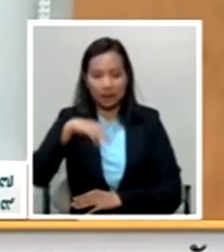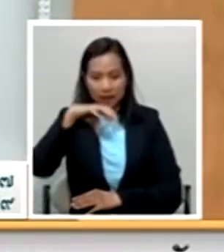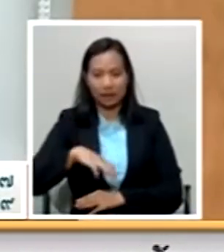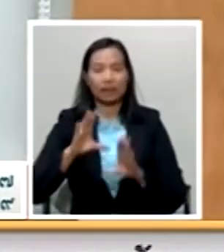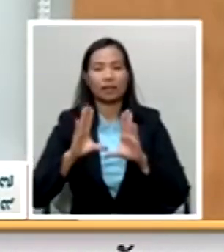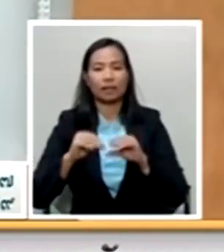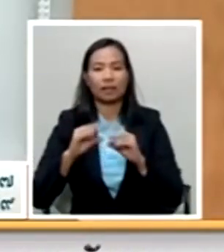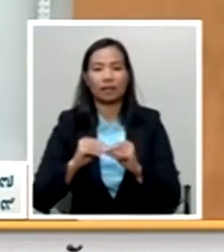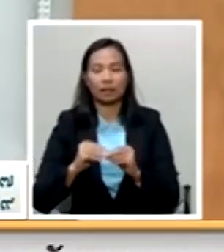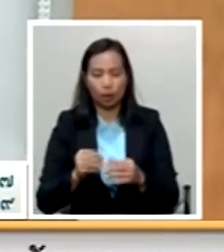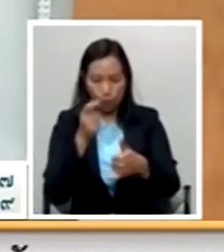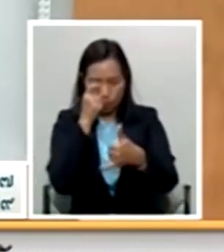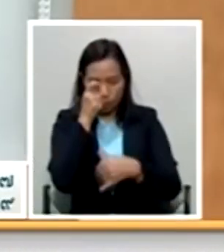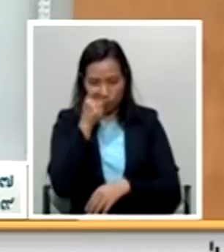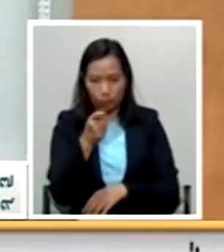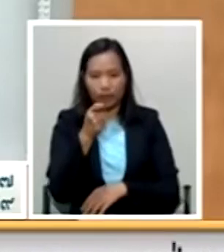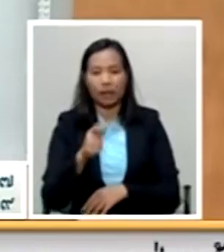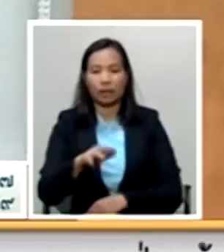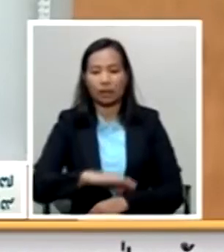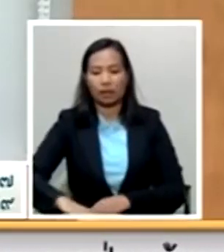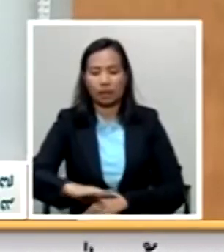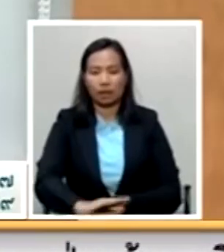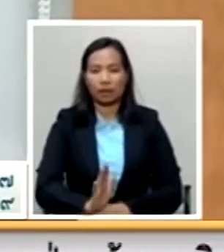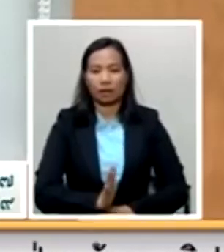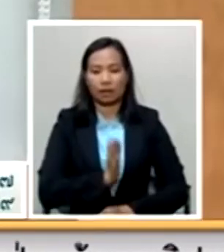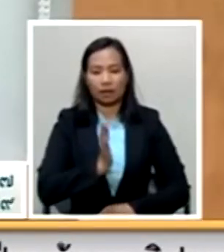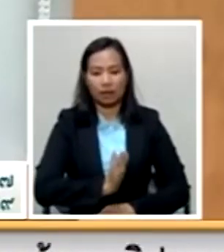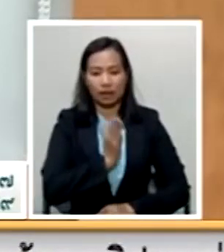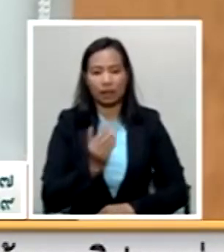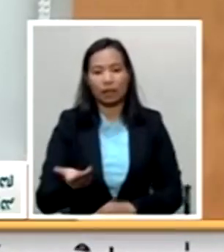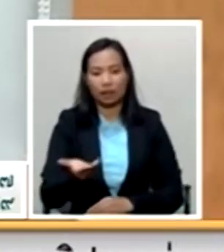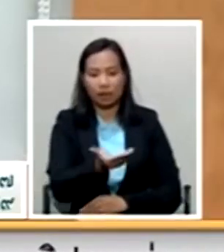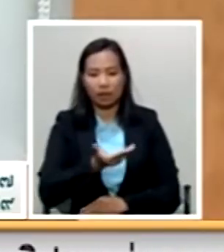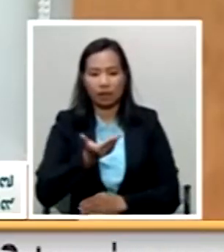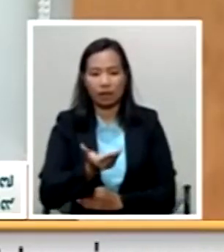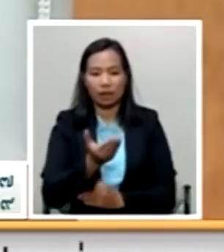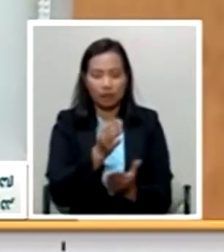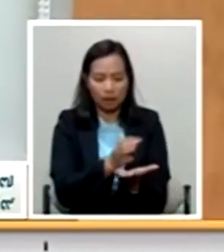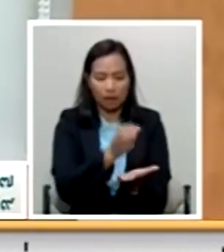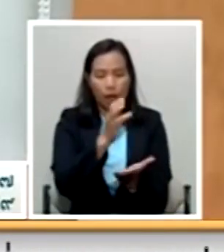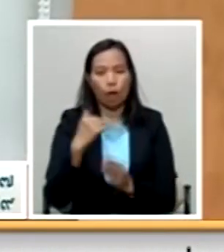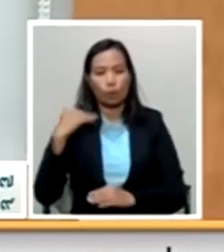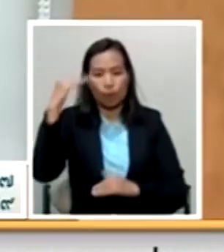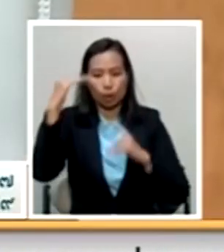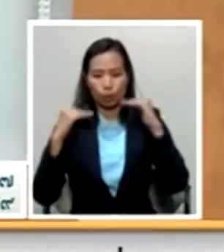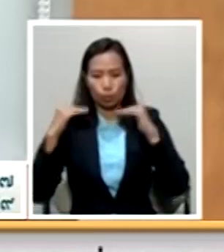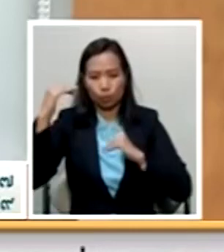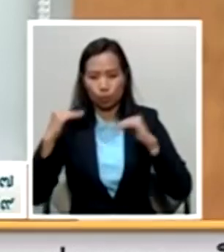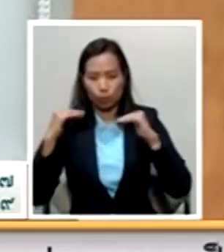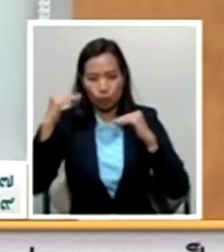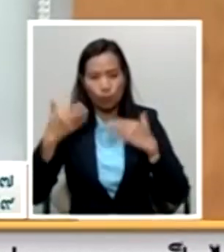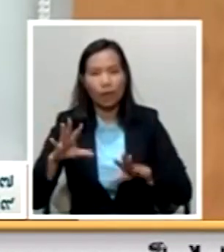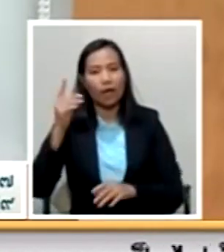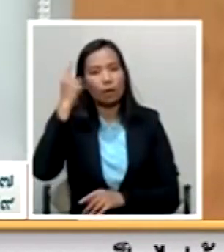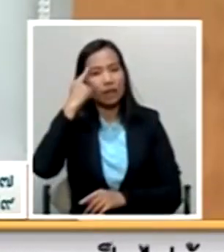าย่อมเป็นที่เคารพและเป็นเขตหวงห้ามนั่นขอพวกเรานะครับผมเชื่อไม่ได้เจตนาเพราะเป็นผู้ใหญ่กันแล้วแต่จะโดยเข้าใจว่าเห